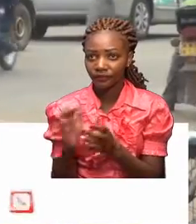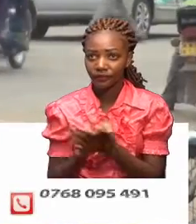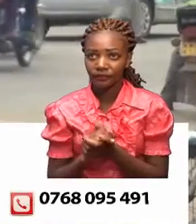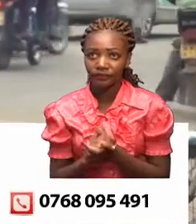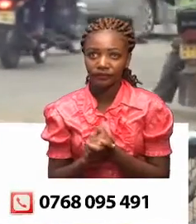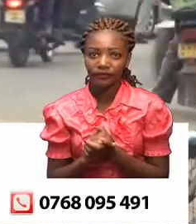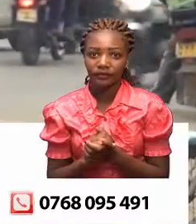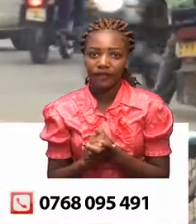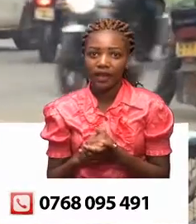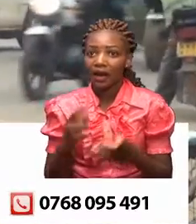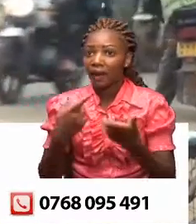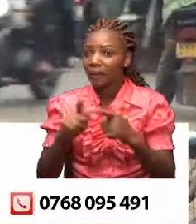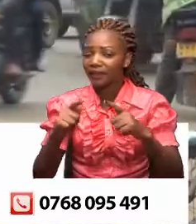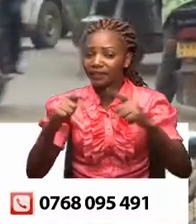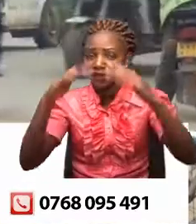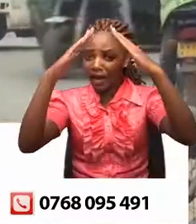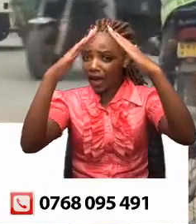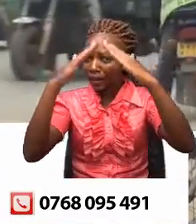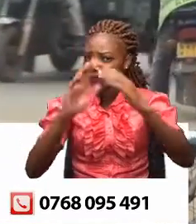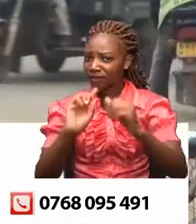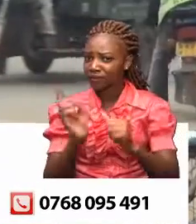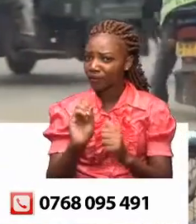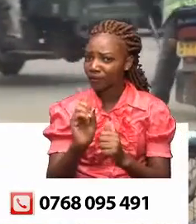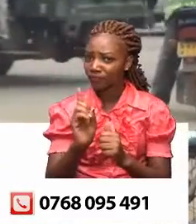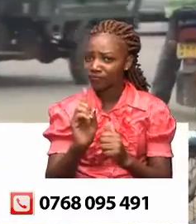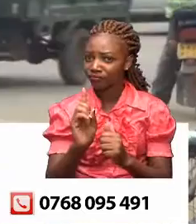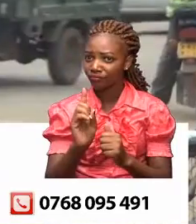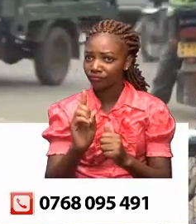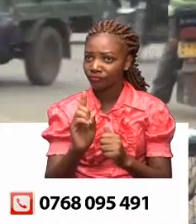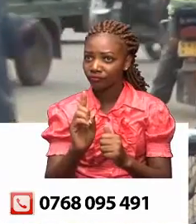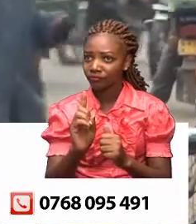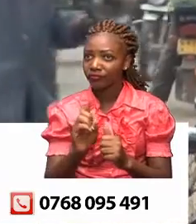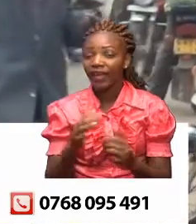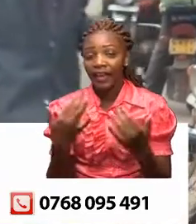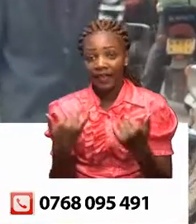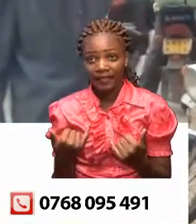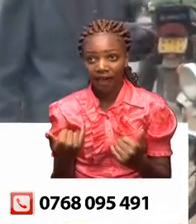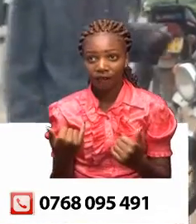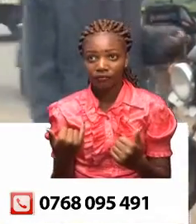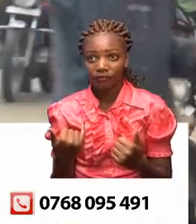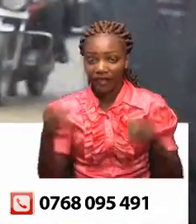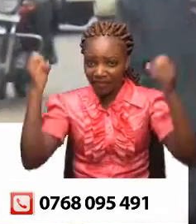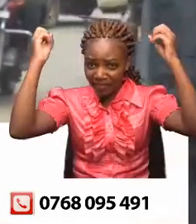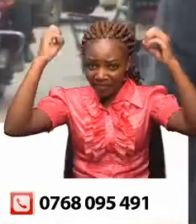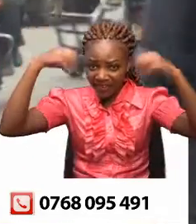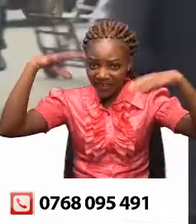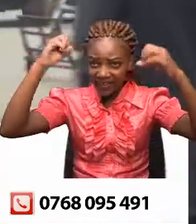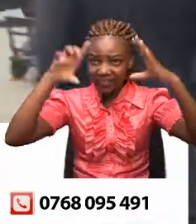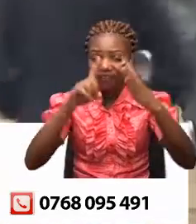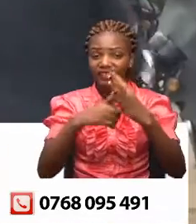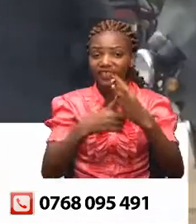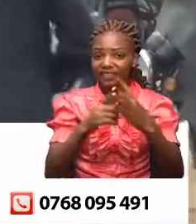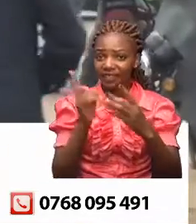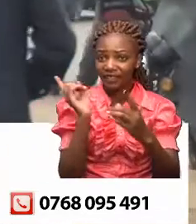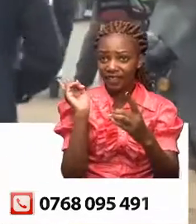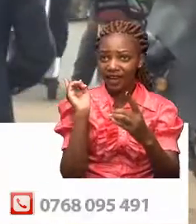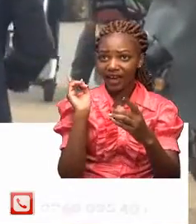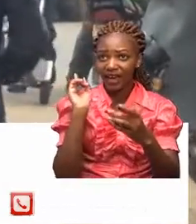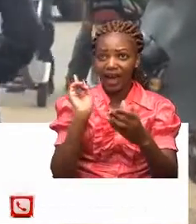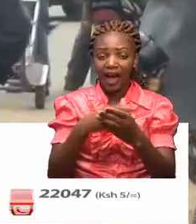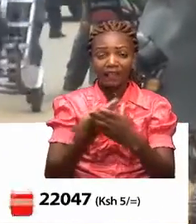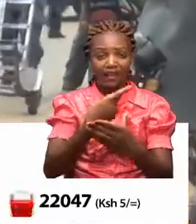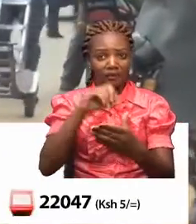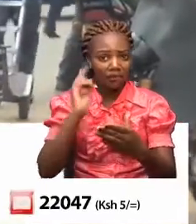wamewekewa kama kivuli cha kuweza kuwazuia katika tatizo hilo. Na kwa sasa mvua imeanza na italazimu tuweze